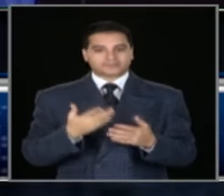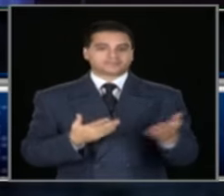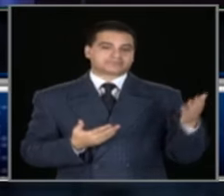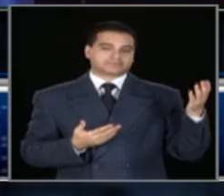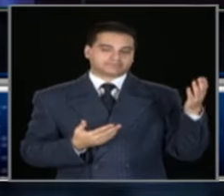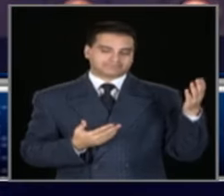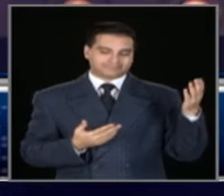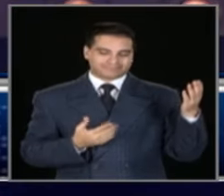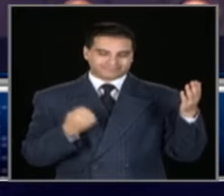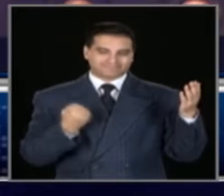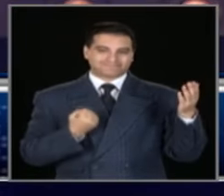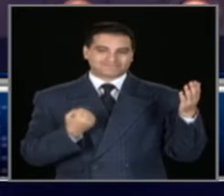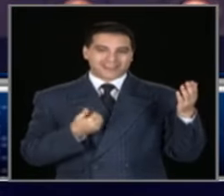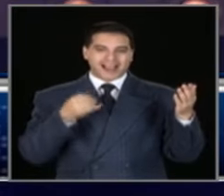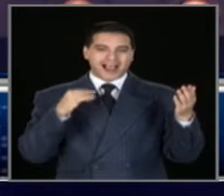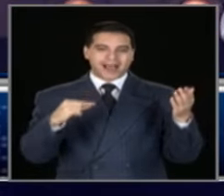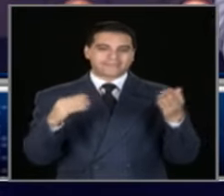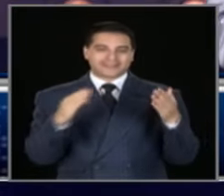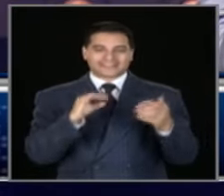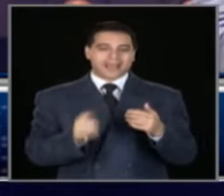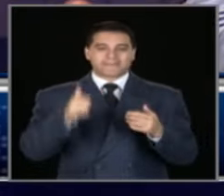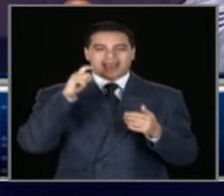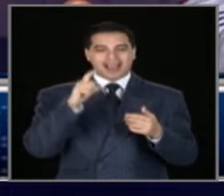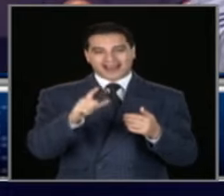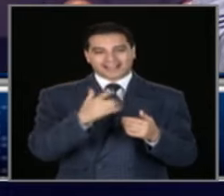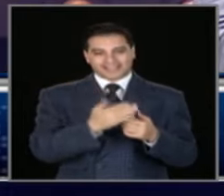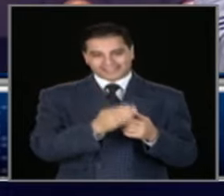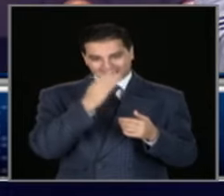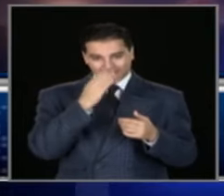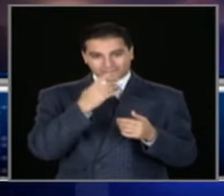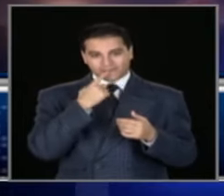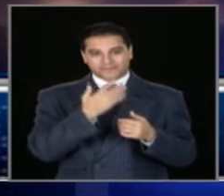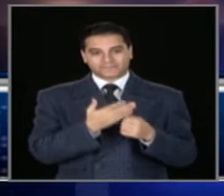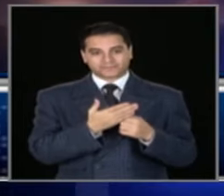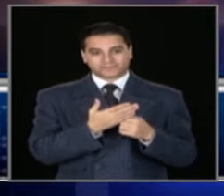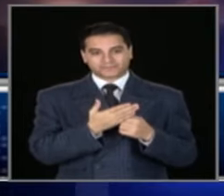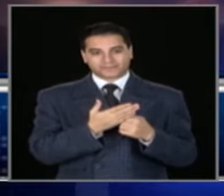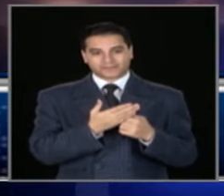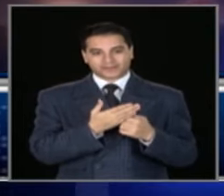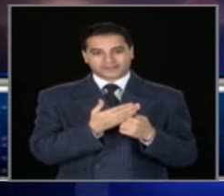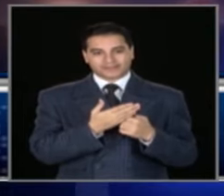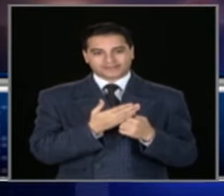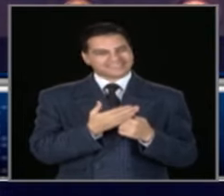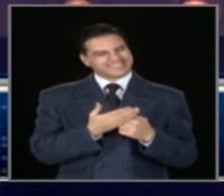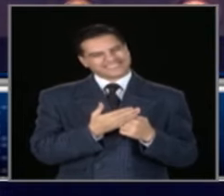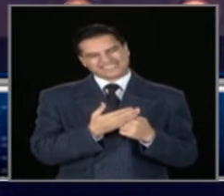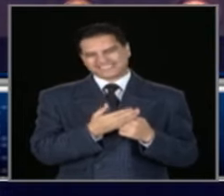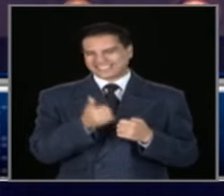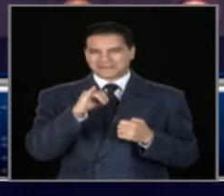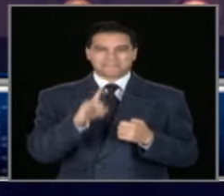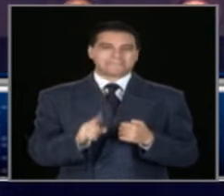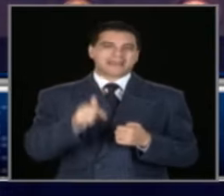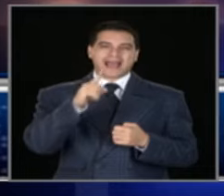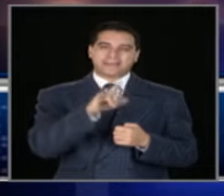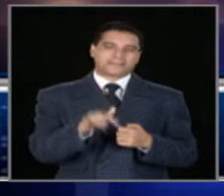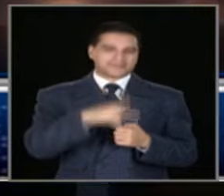2023؟ أحمد جمال خطف البصر. إجابتك كيليان مبابي. لا، أحمد